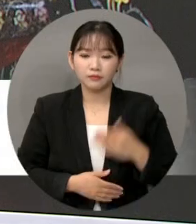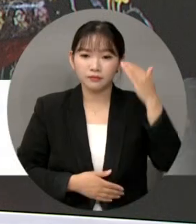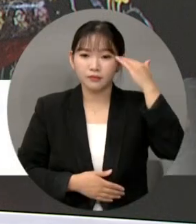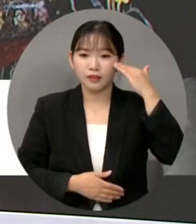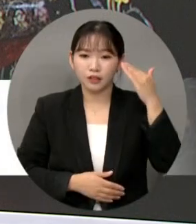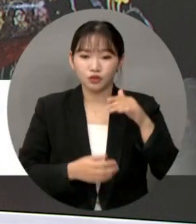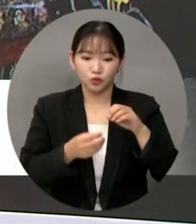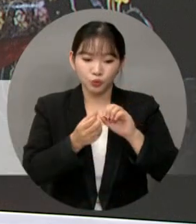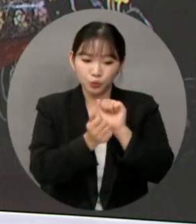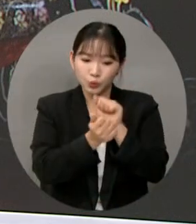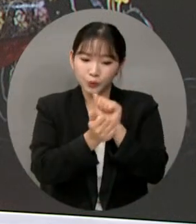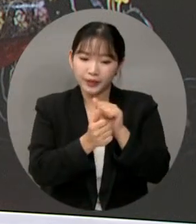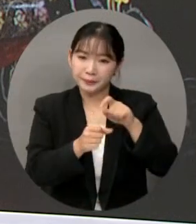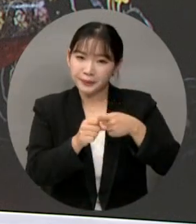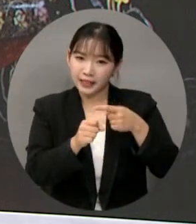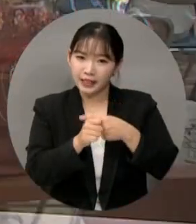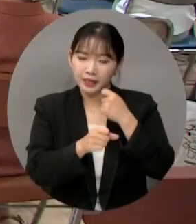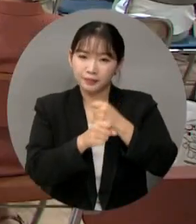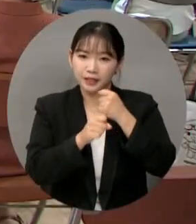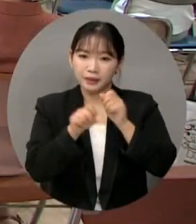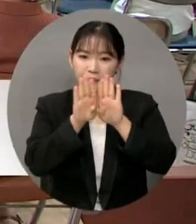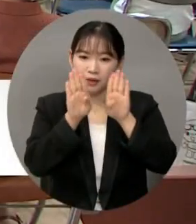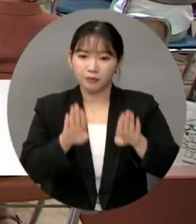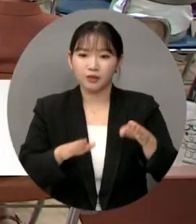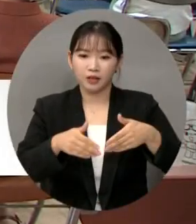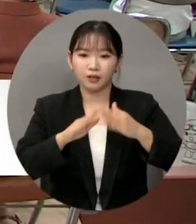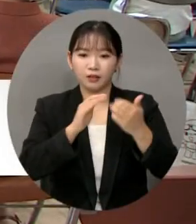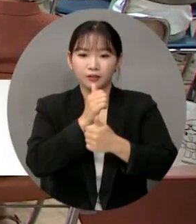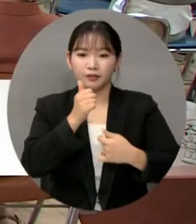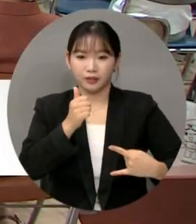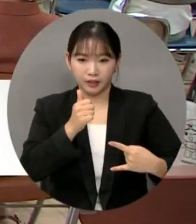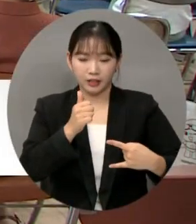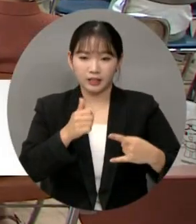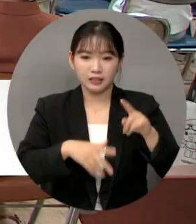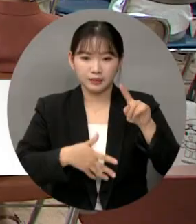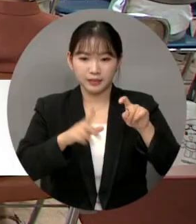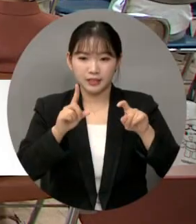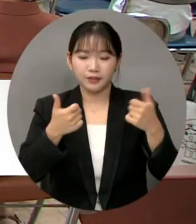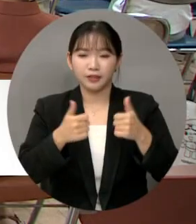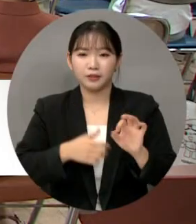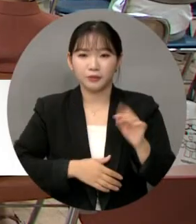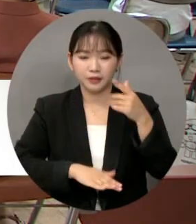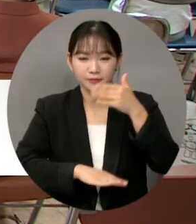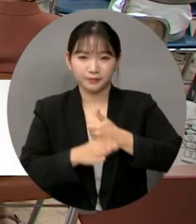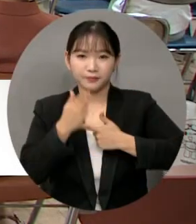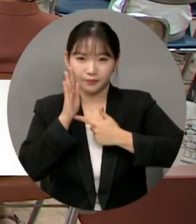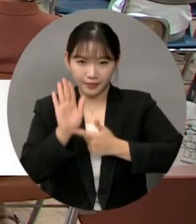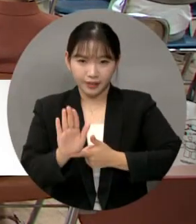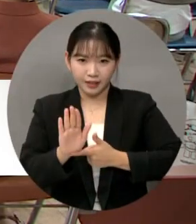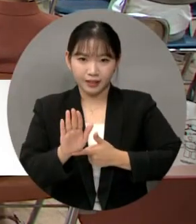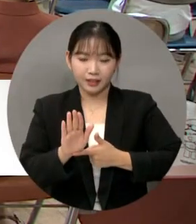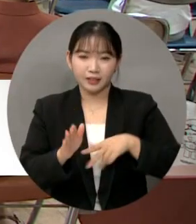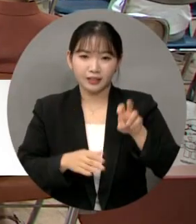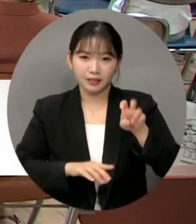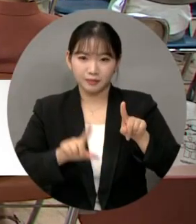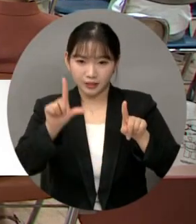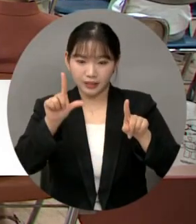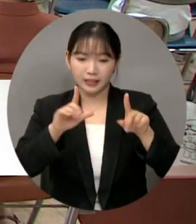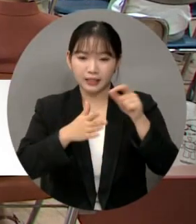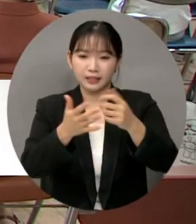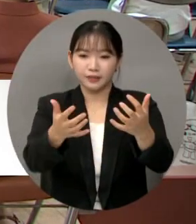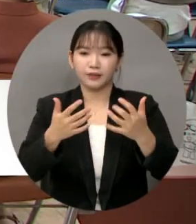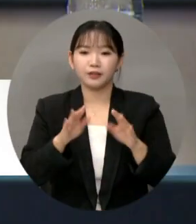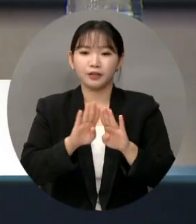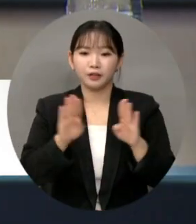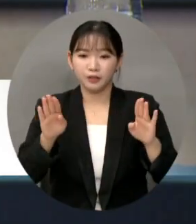한국 나전측의 박물관 건립 공론화위원회는 최근 11차 회의를 통해 결론을 내고 오는 21일 기자회견을